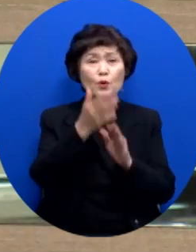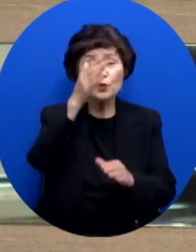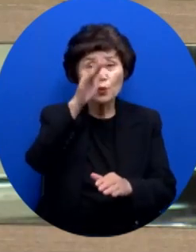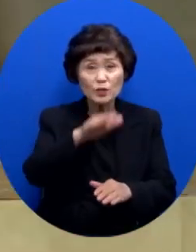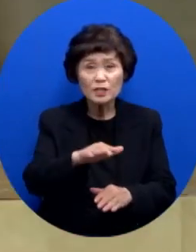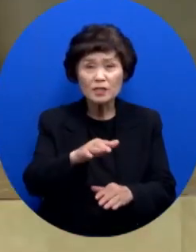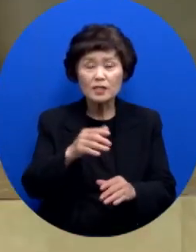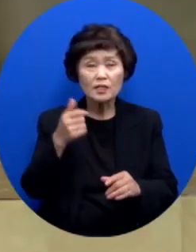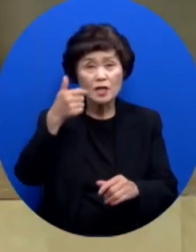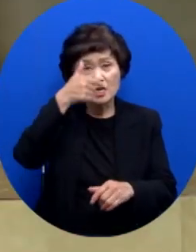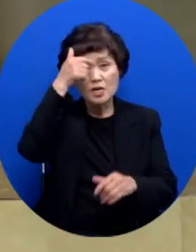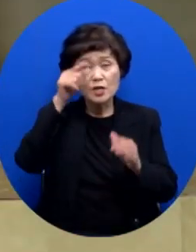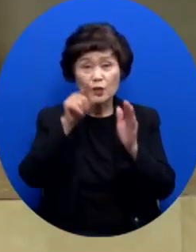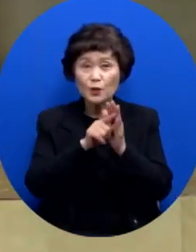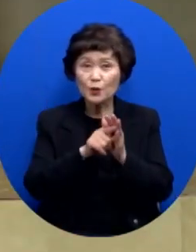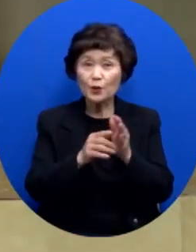부탁드리겠습니다. 네,